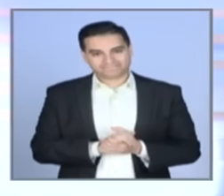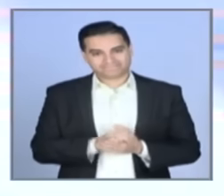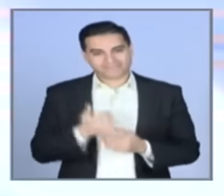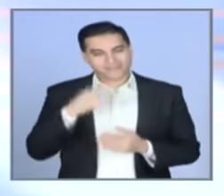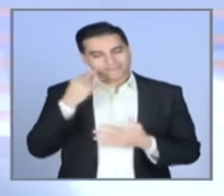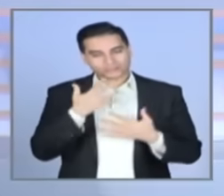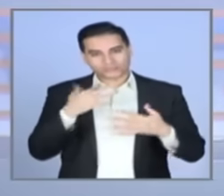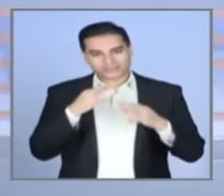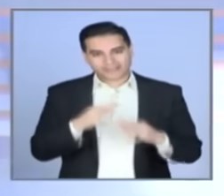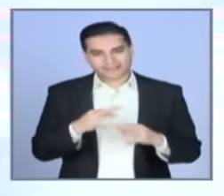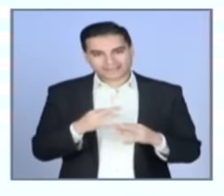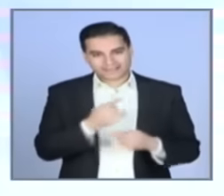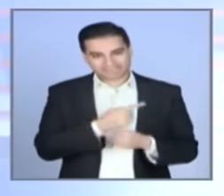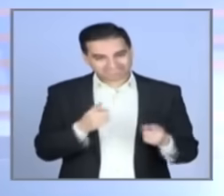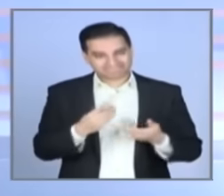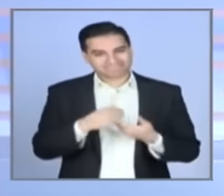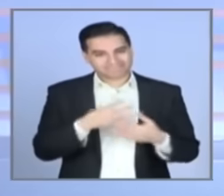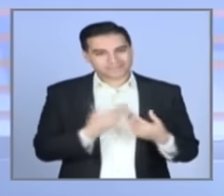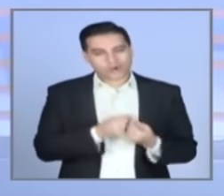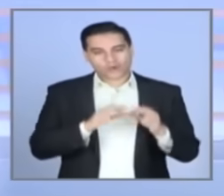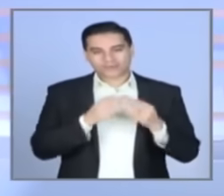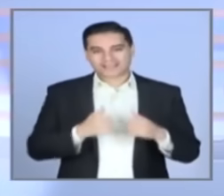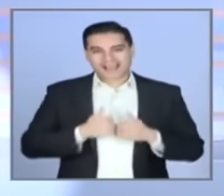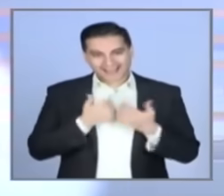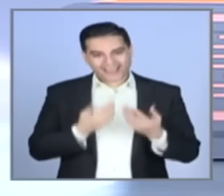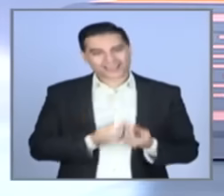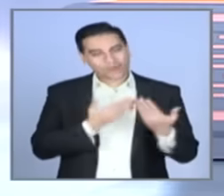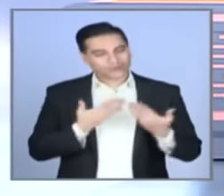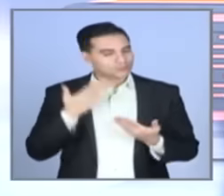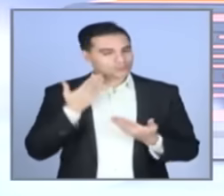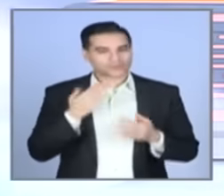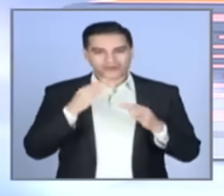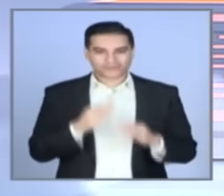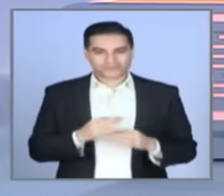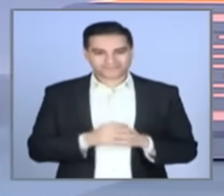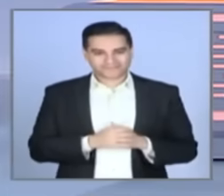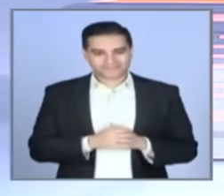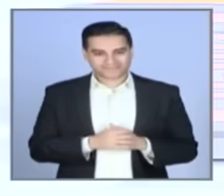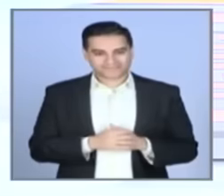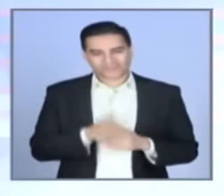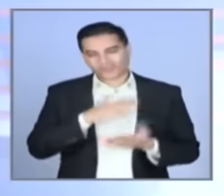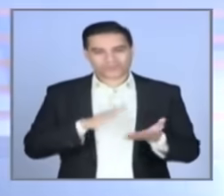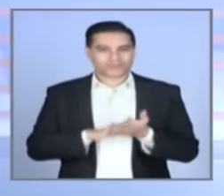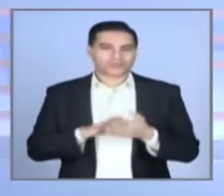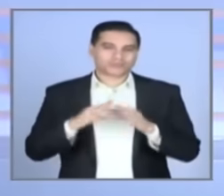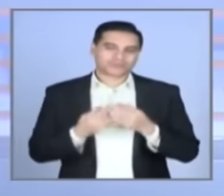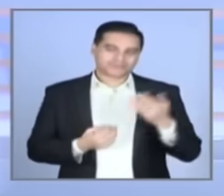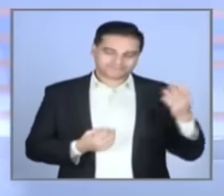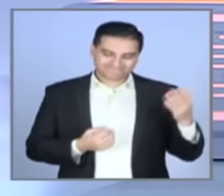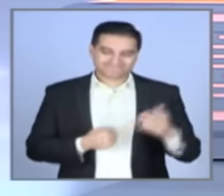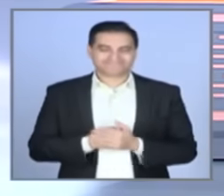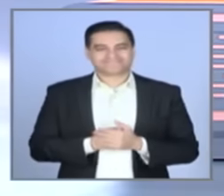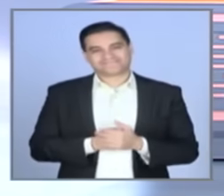أنا مبسوط جداً من عيلة الحياة، نورتونا وشرفتونا النهاردة. تحية كلنا عيلة الحياة.